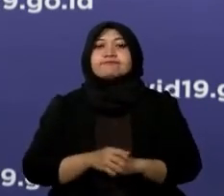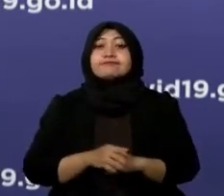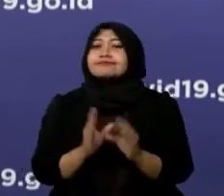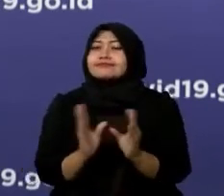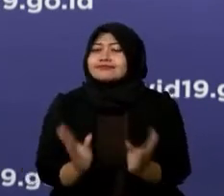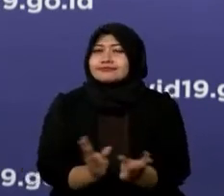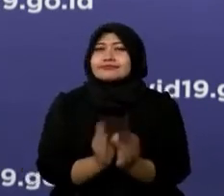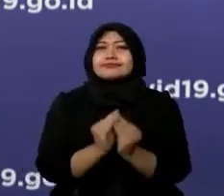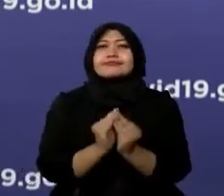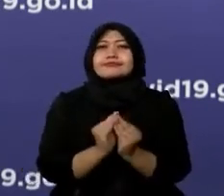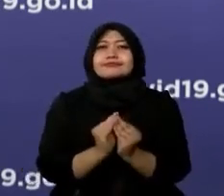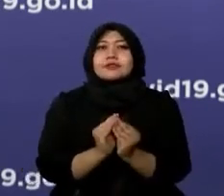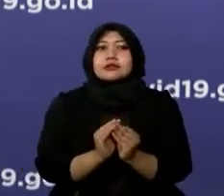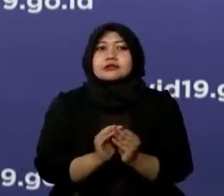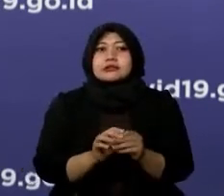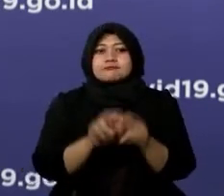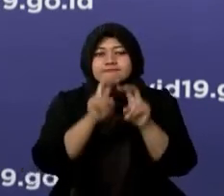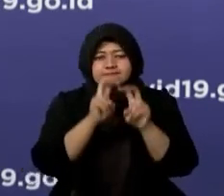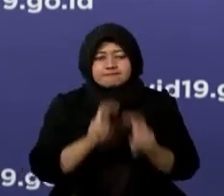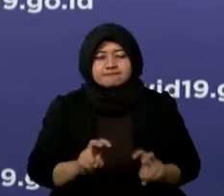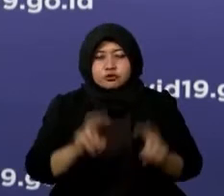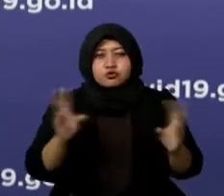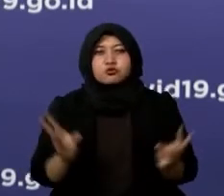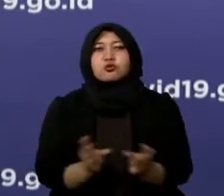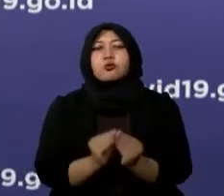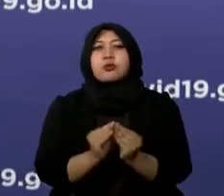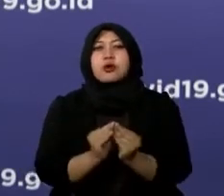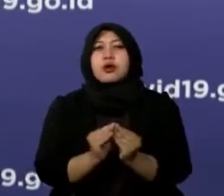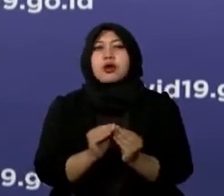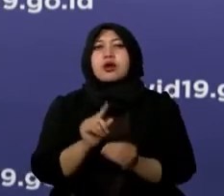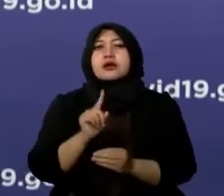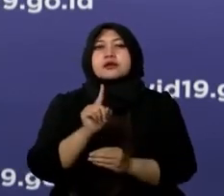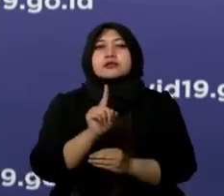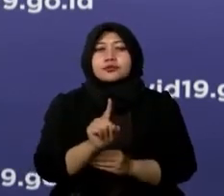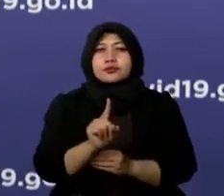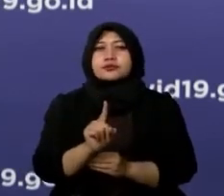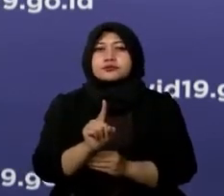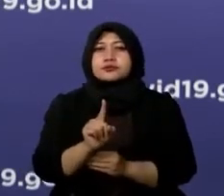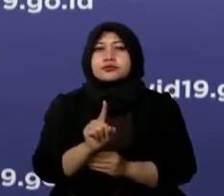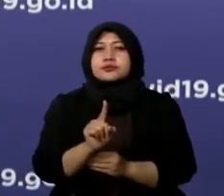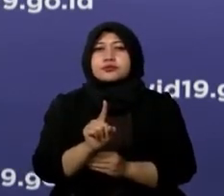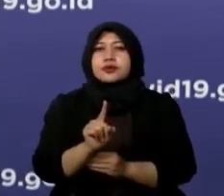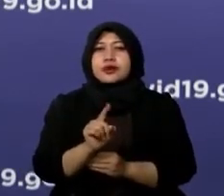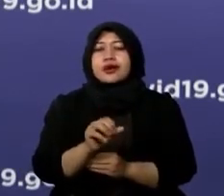Sehingga total yang kita periksa akumulasinya totalnya adalah